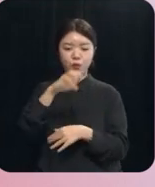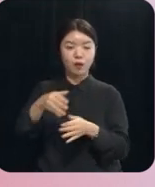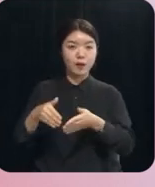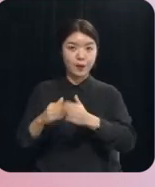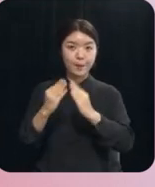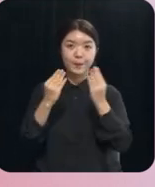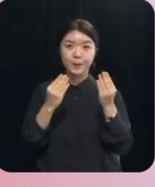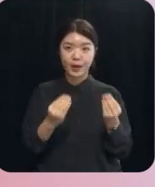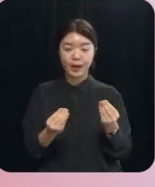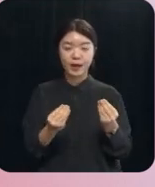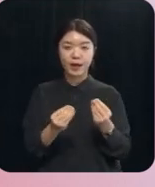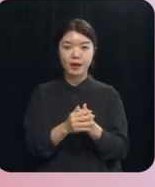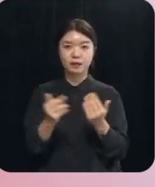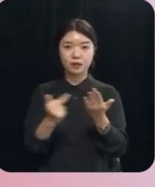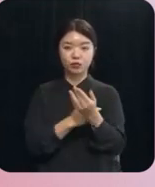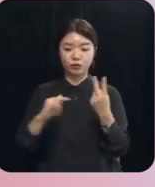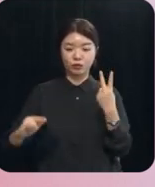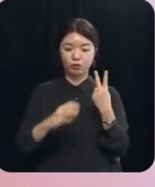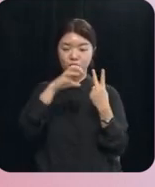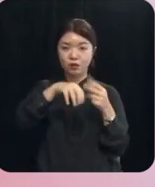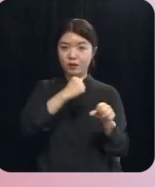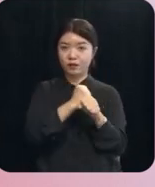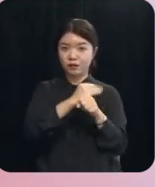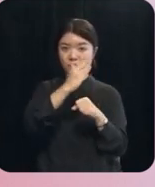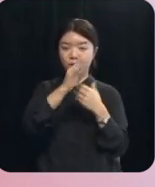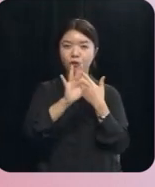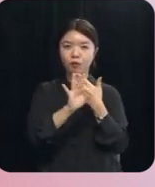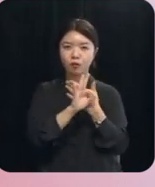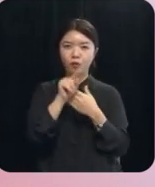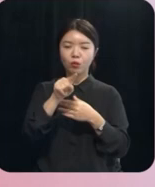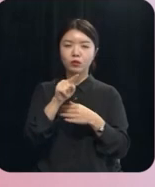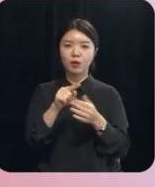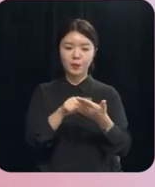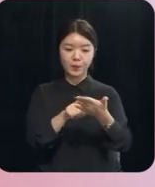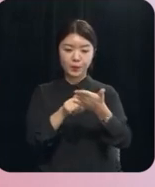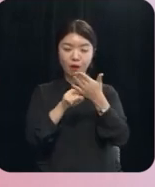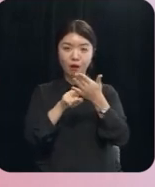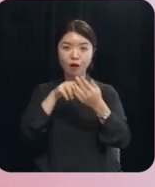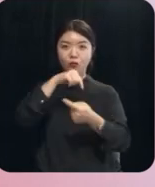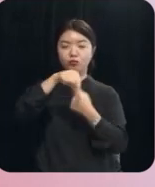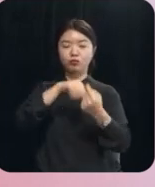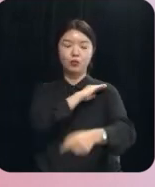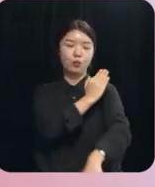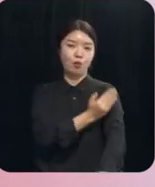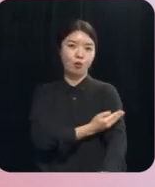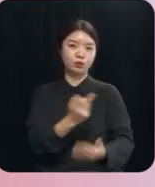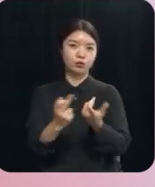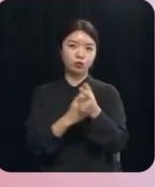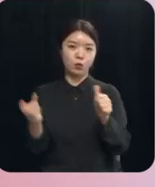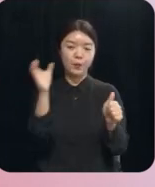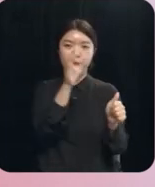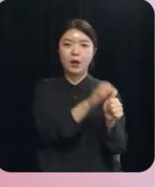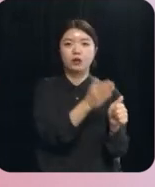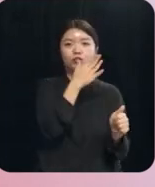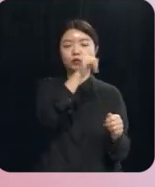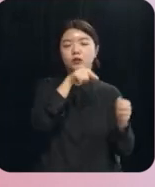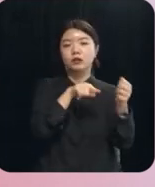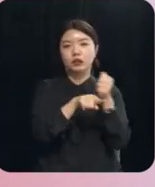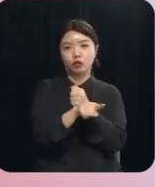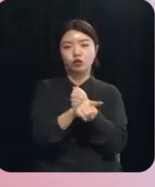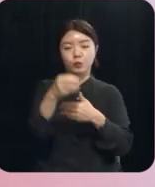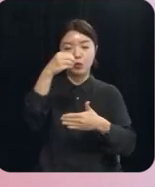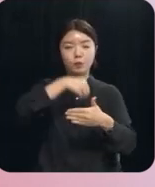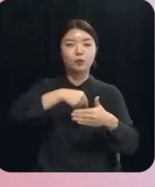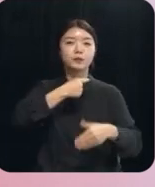되게 되면은 제주 제2공항이 만들어지게 되면은 거기에 나오는 운영권을 제2도로 귀속시킬 수 있는 근거를 담고